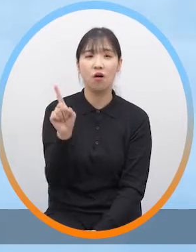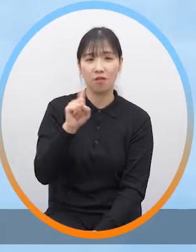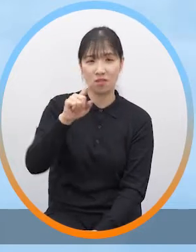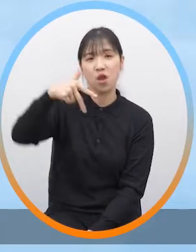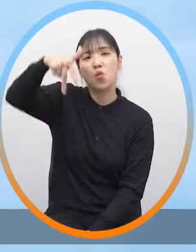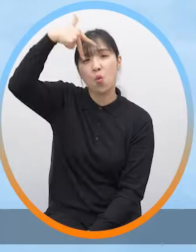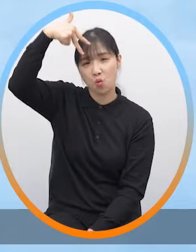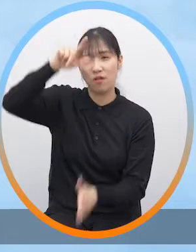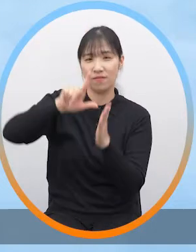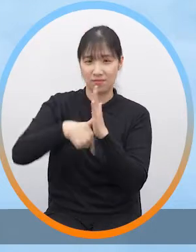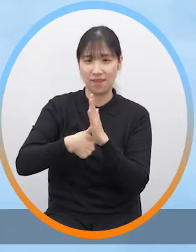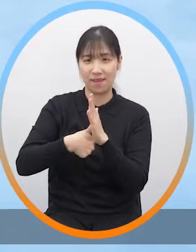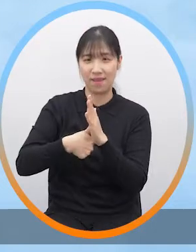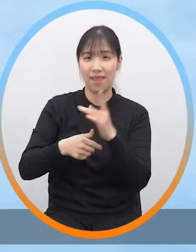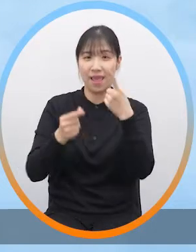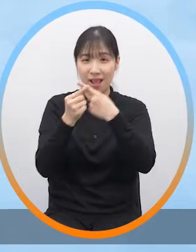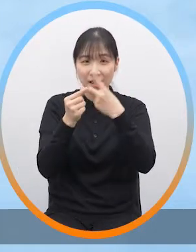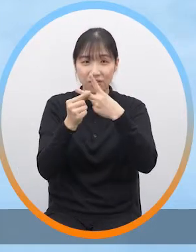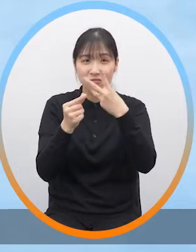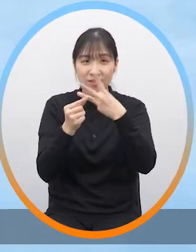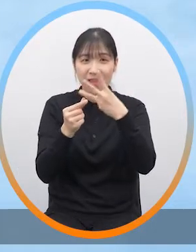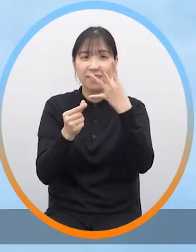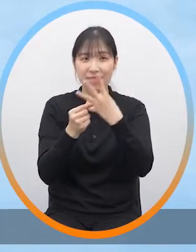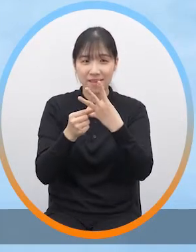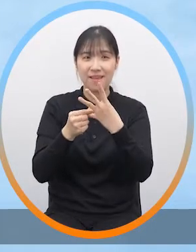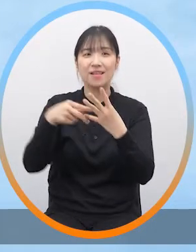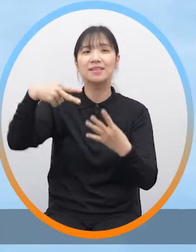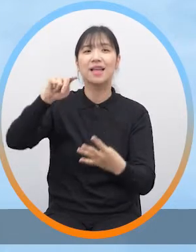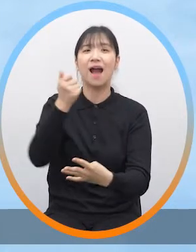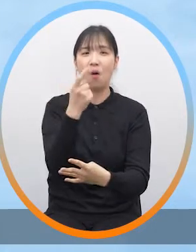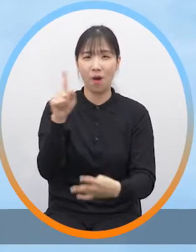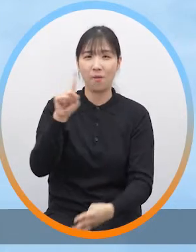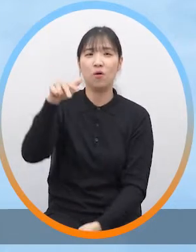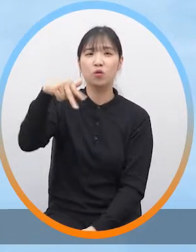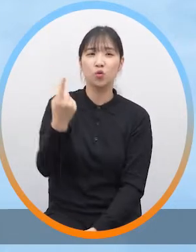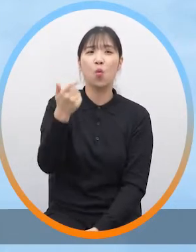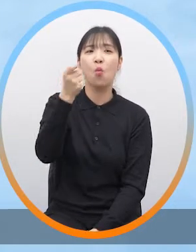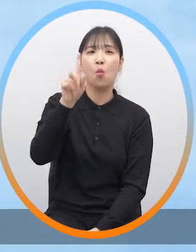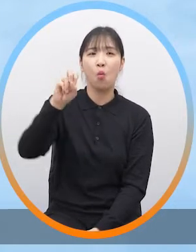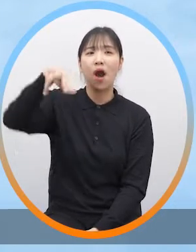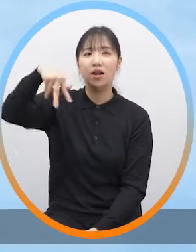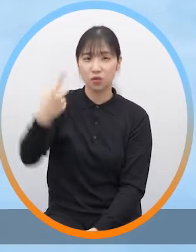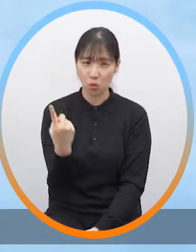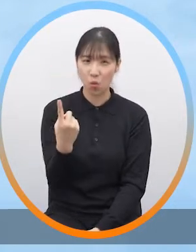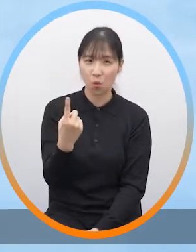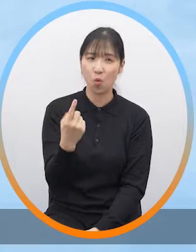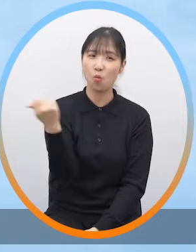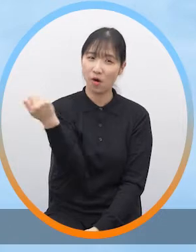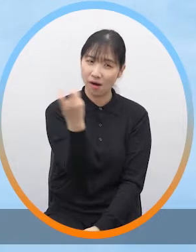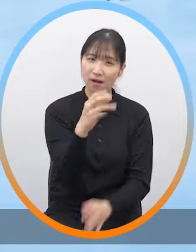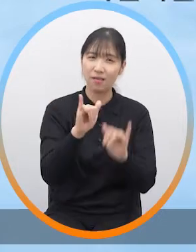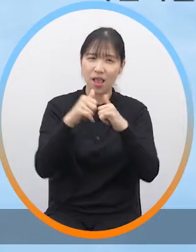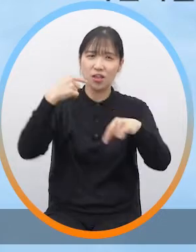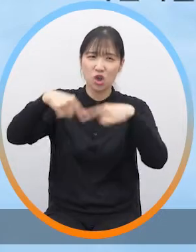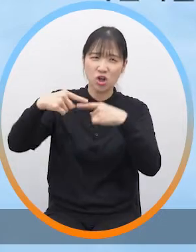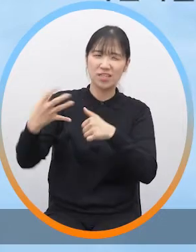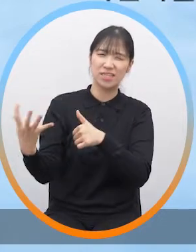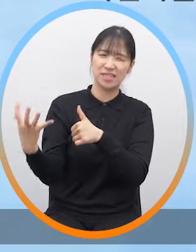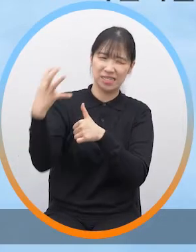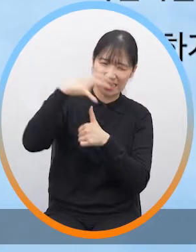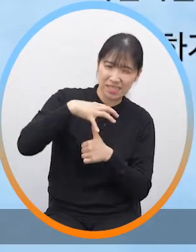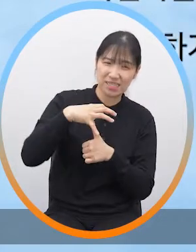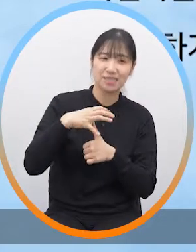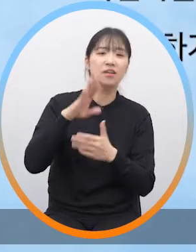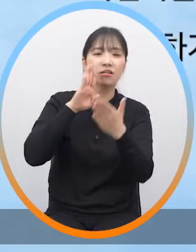조선시대 그것도 이른바 4차례의 사화, 조광조 등이 이른바 정치적인 탄압을 입고 크게 당한